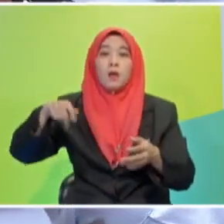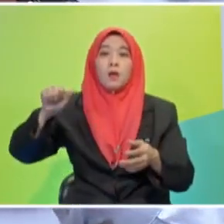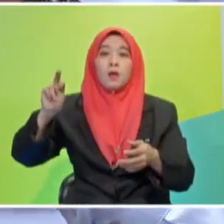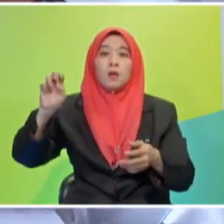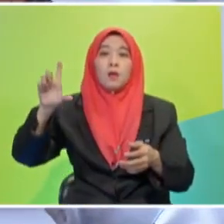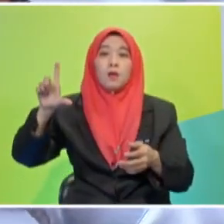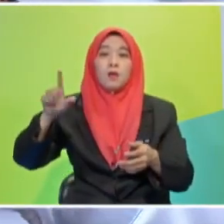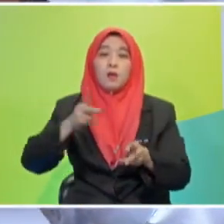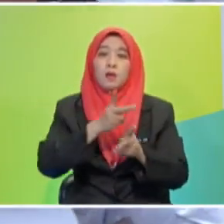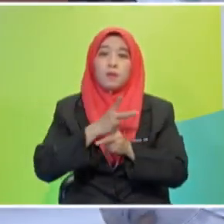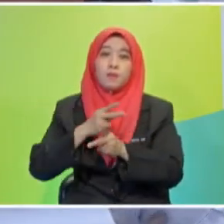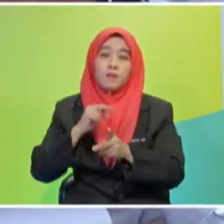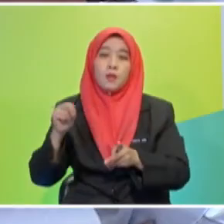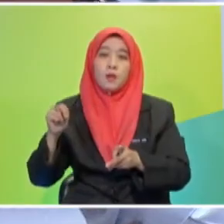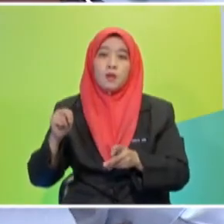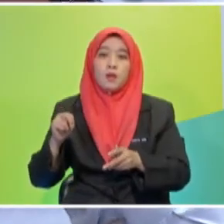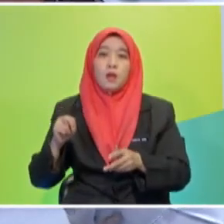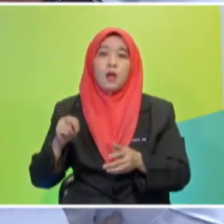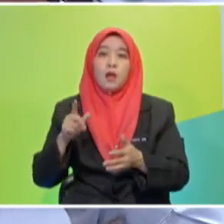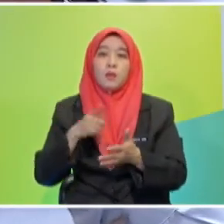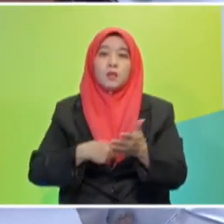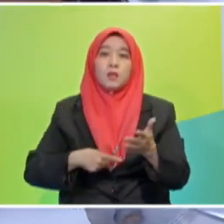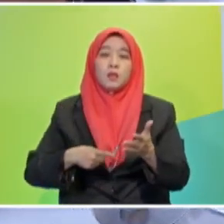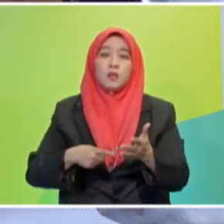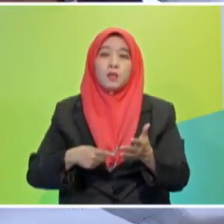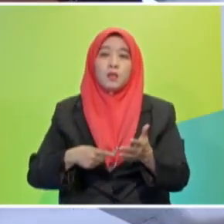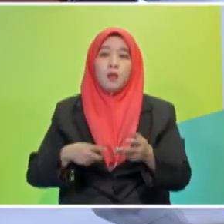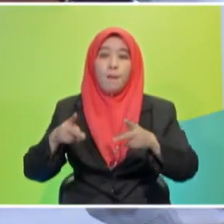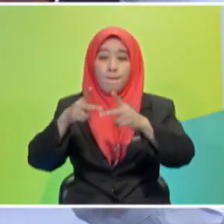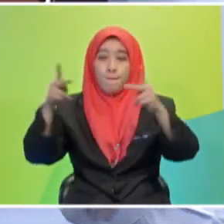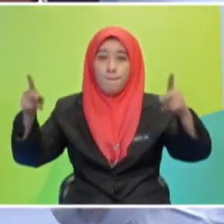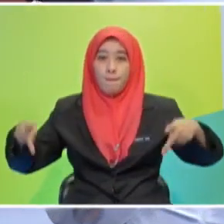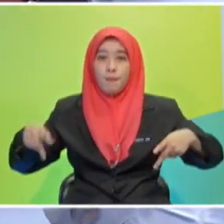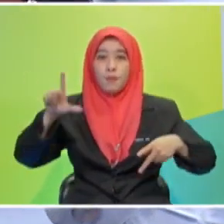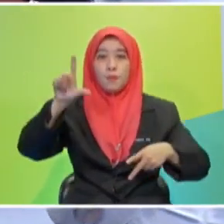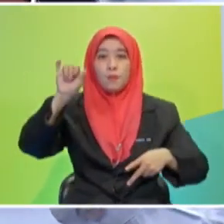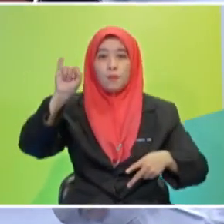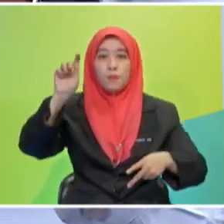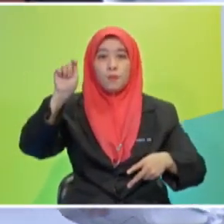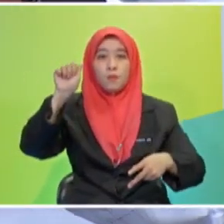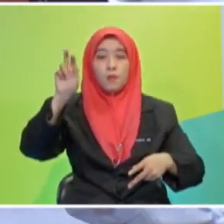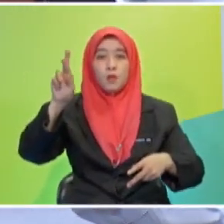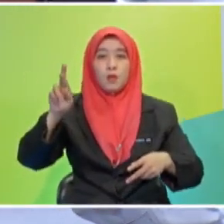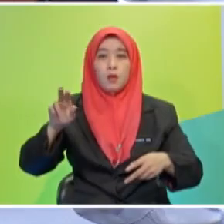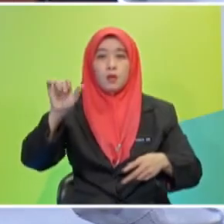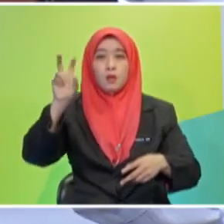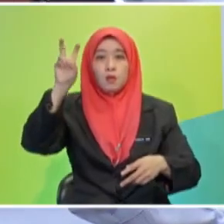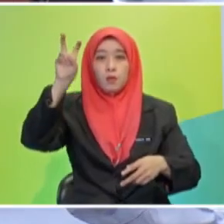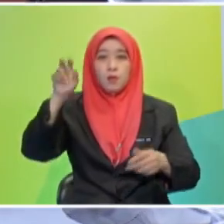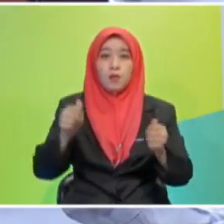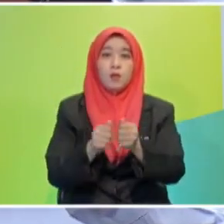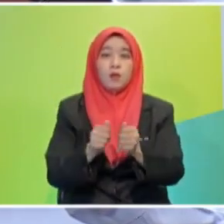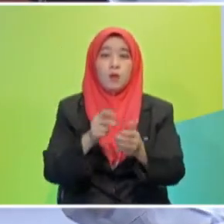kawalan dia terdiri daripada papan litar yang dipasang dengan komponen-komponen elektronik